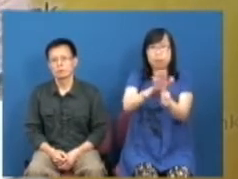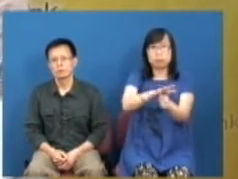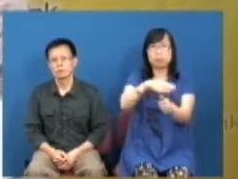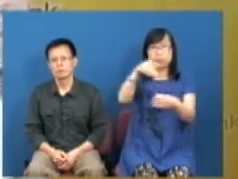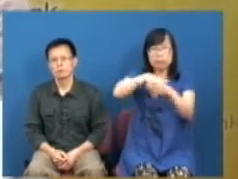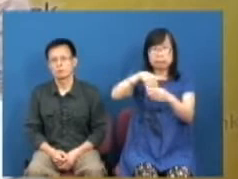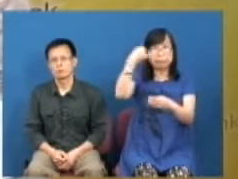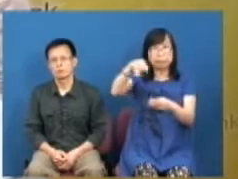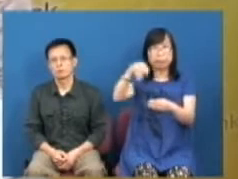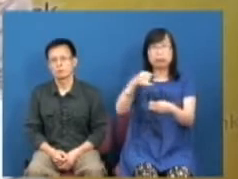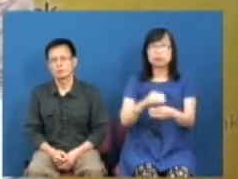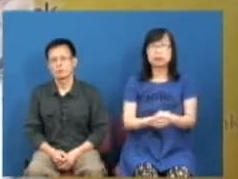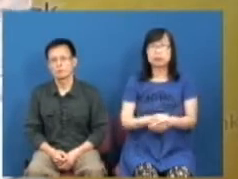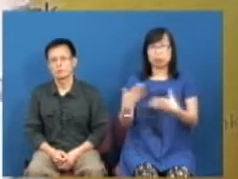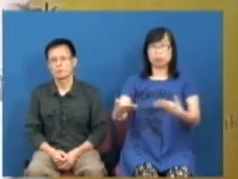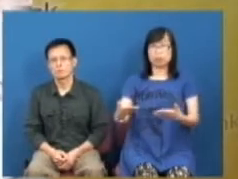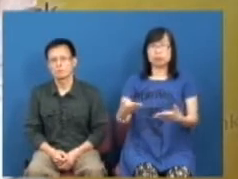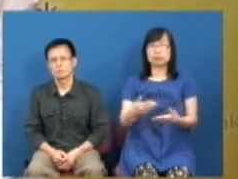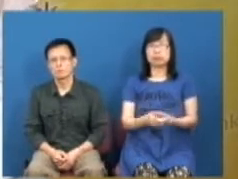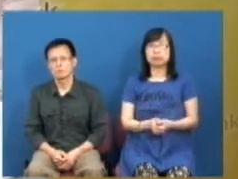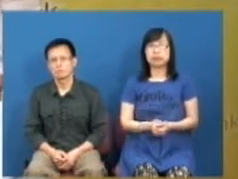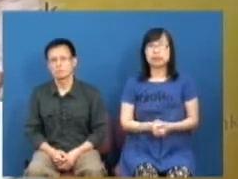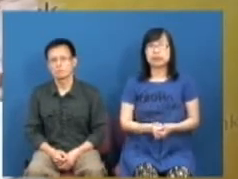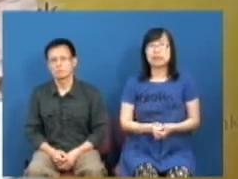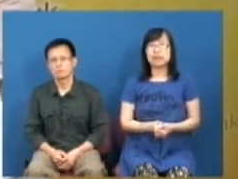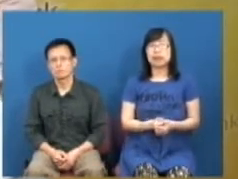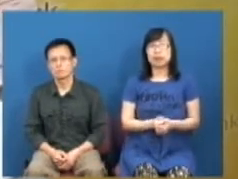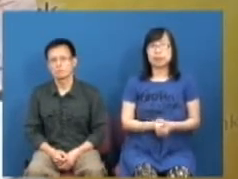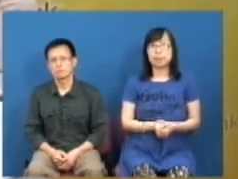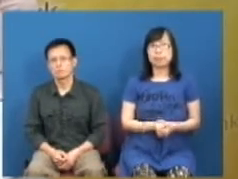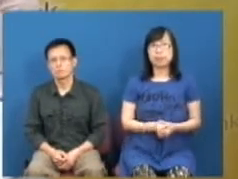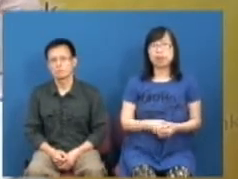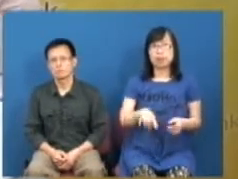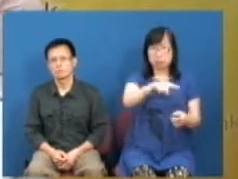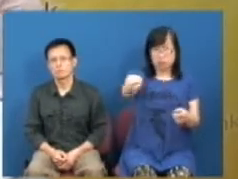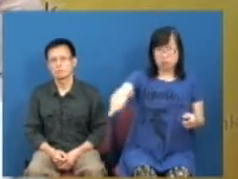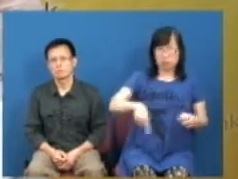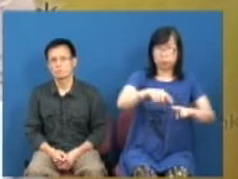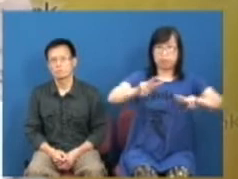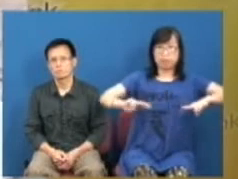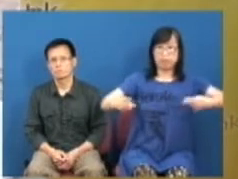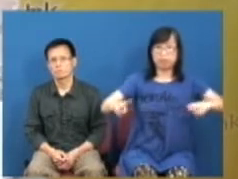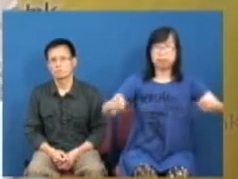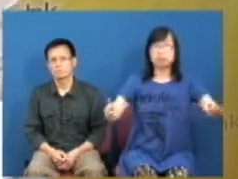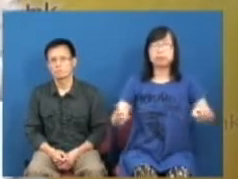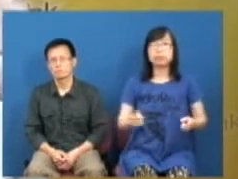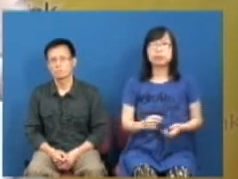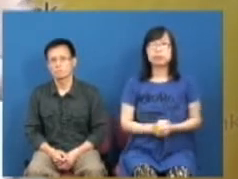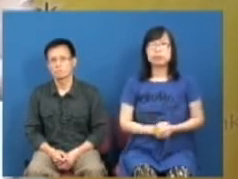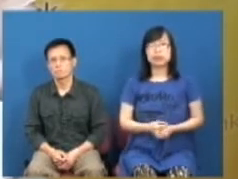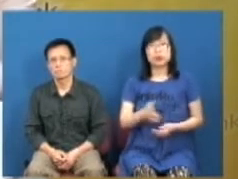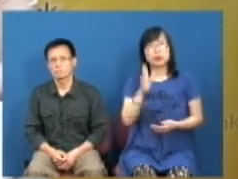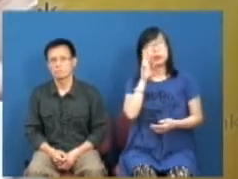請嘅。咁我覺得呢樣嘢咧係計呢個土地發展嗰個鬆靈咧，即係譬如好似嗰陣